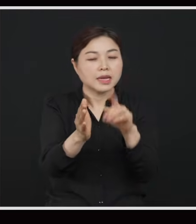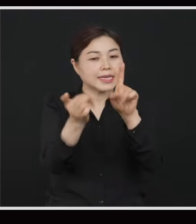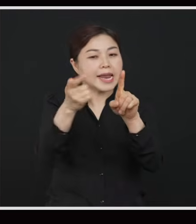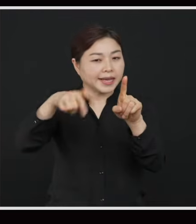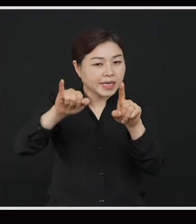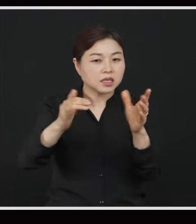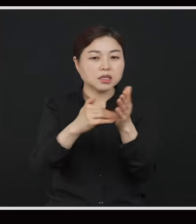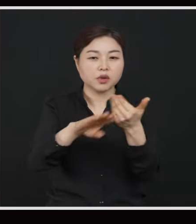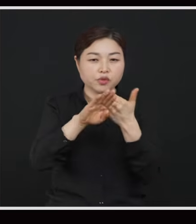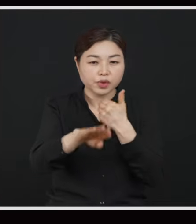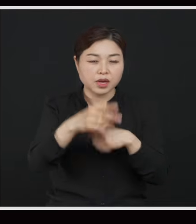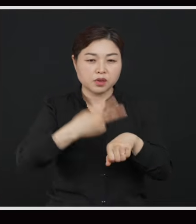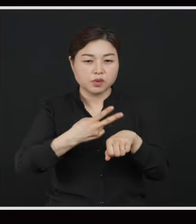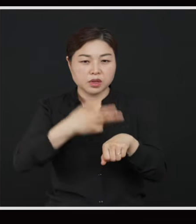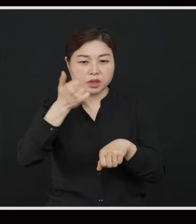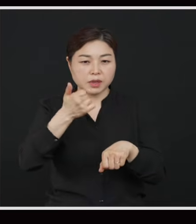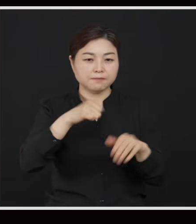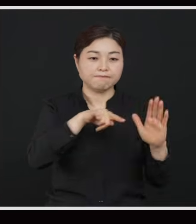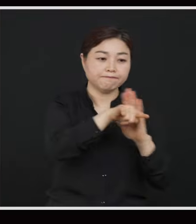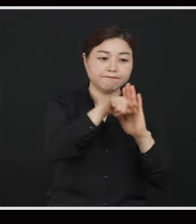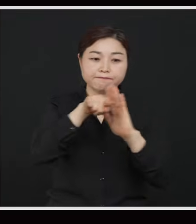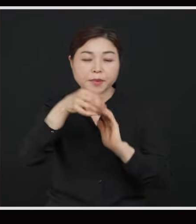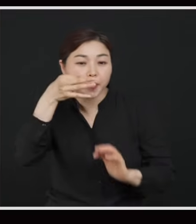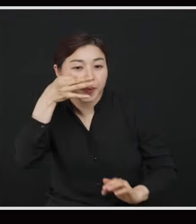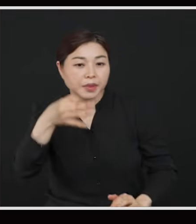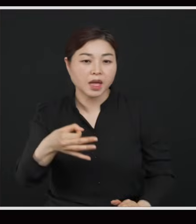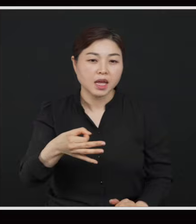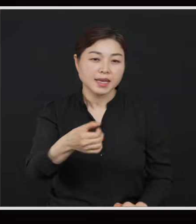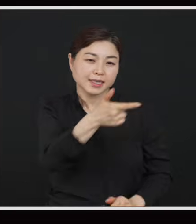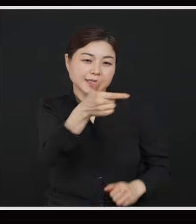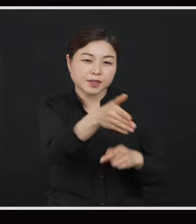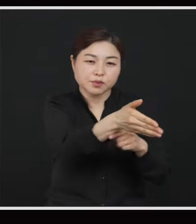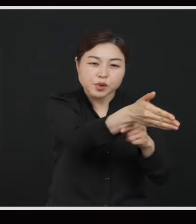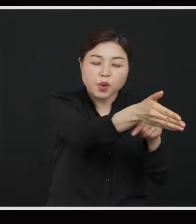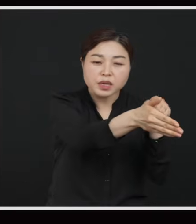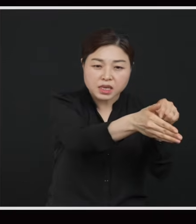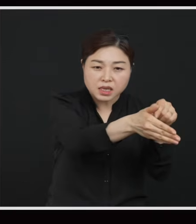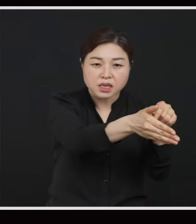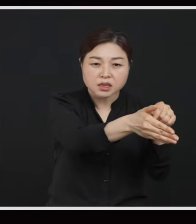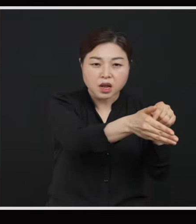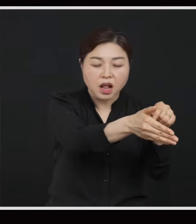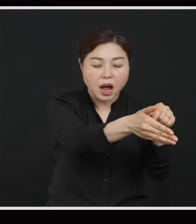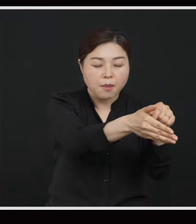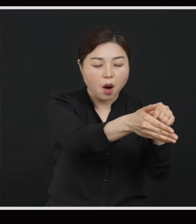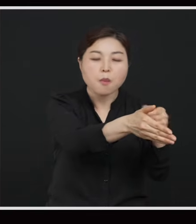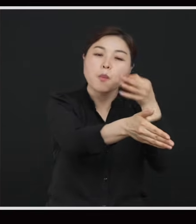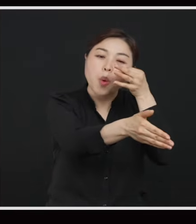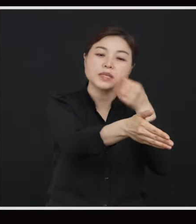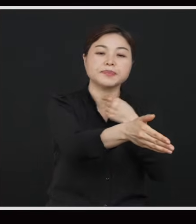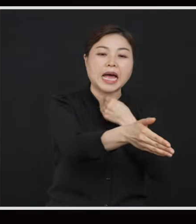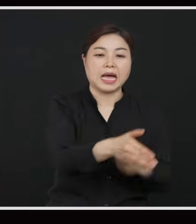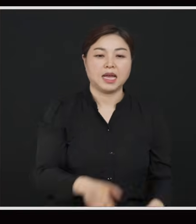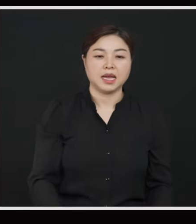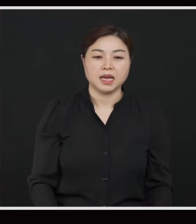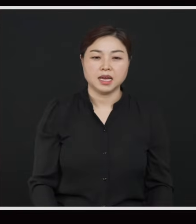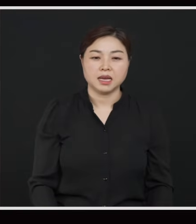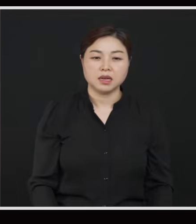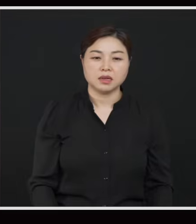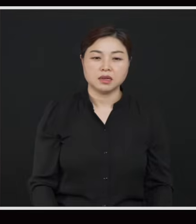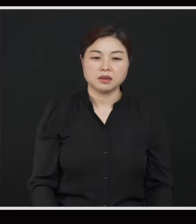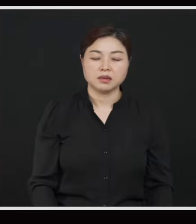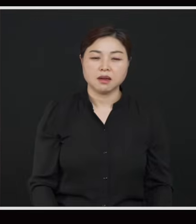다음에 교수가 순시를 하러 갔는데 큰 물고기 많이 먹인 물고기 한번 구경하자.